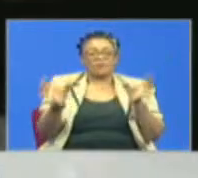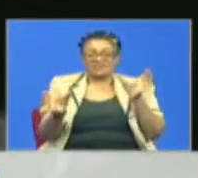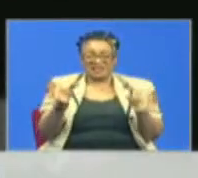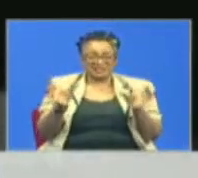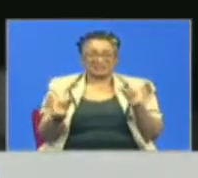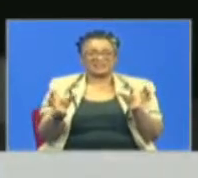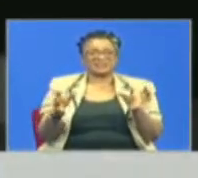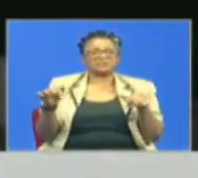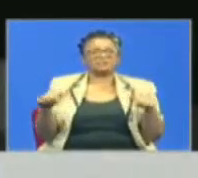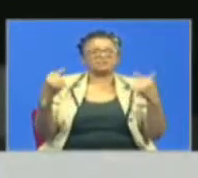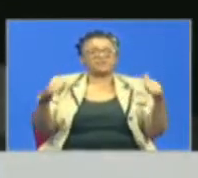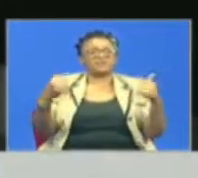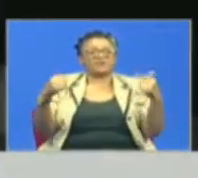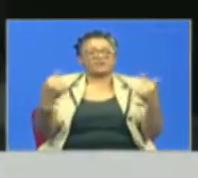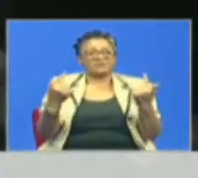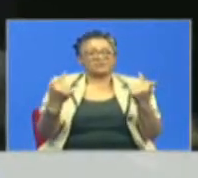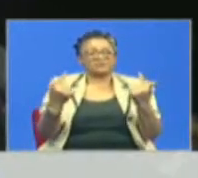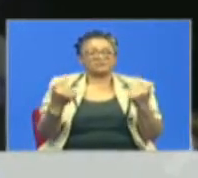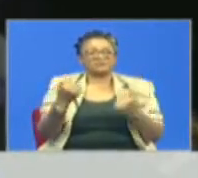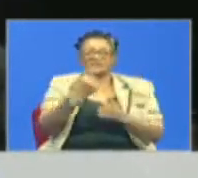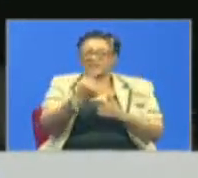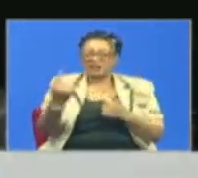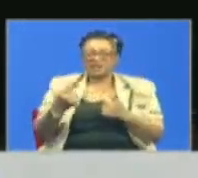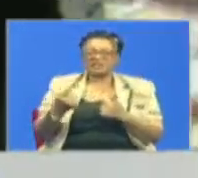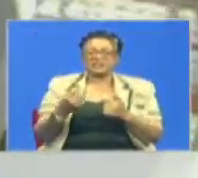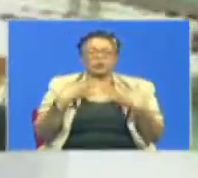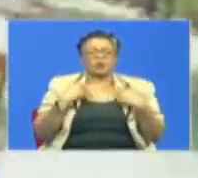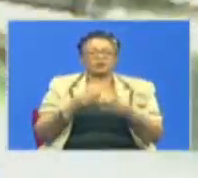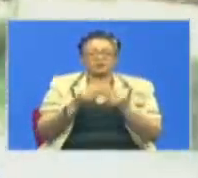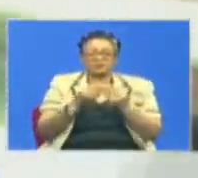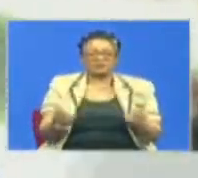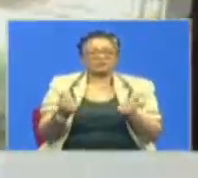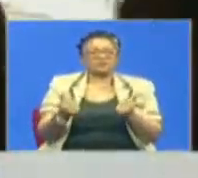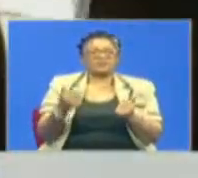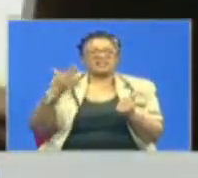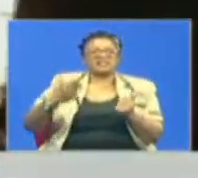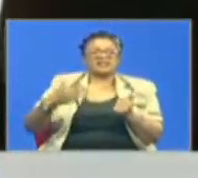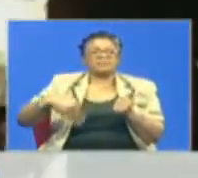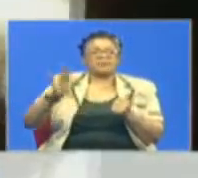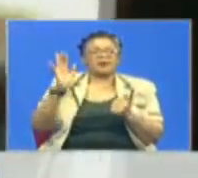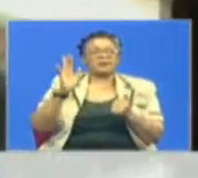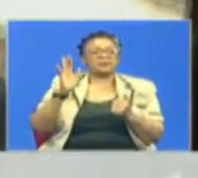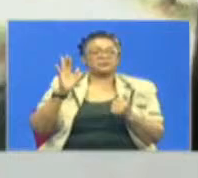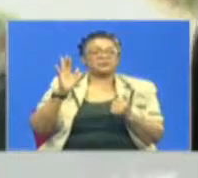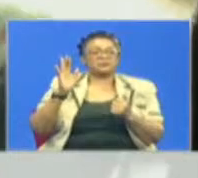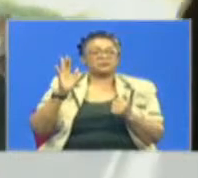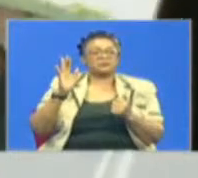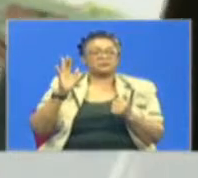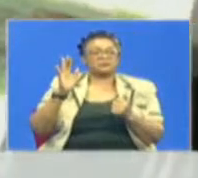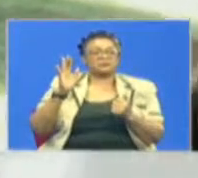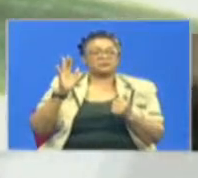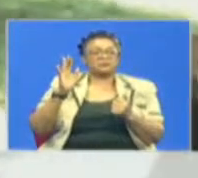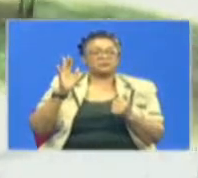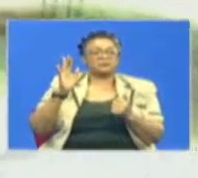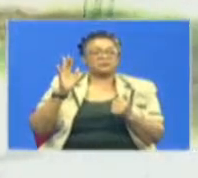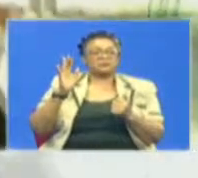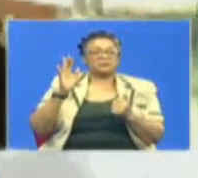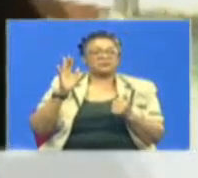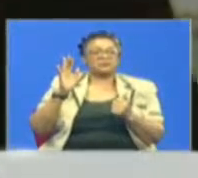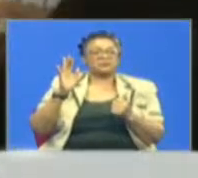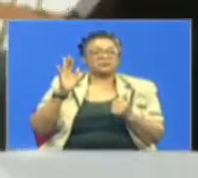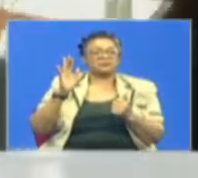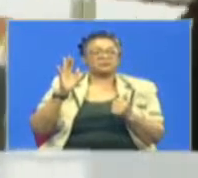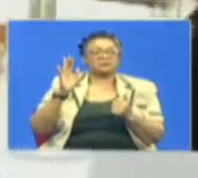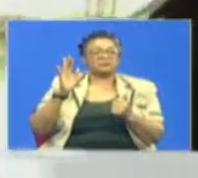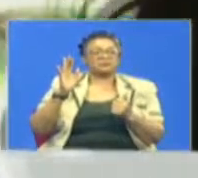zinazozozana wakitokea, kila mmoja akipigania upande anaouwakilisha. Kazi yako ni nini wewe? Asiongee. Ni kwa mauma ni ukanoti. Ama